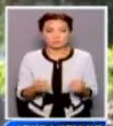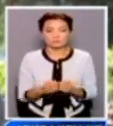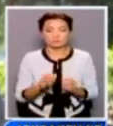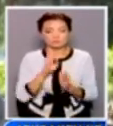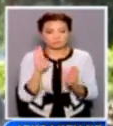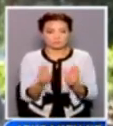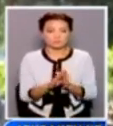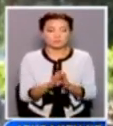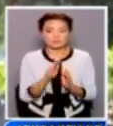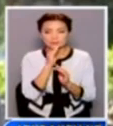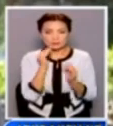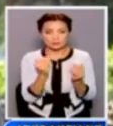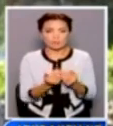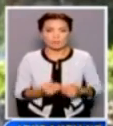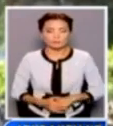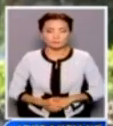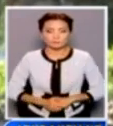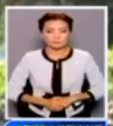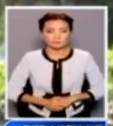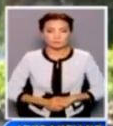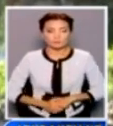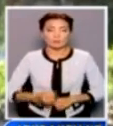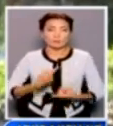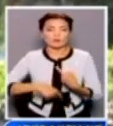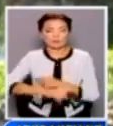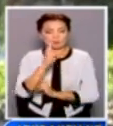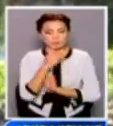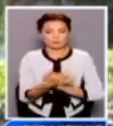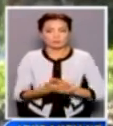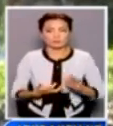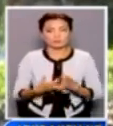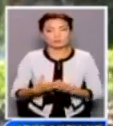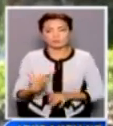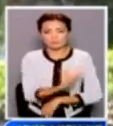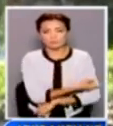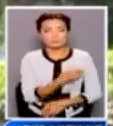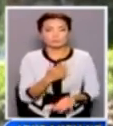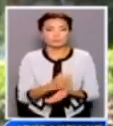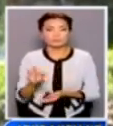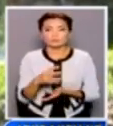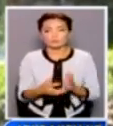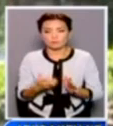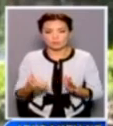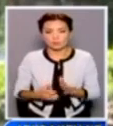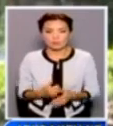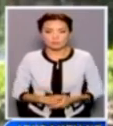соблюдением карантинного режима. Мы, конечно, понимаем, что не только нехватка шприцов, есть вопрос нехватки